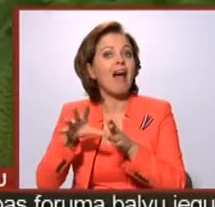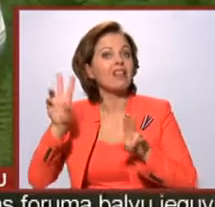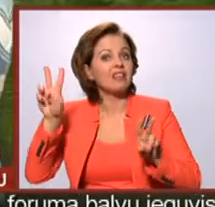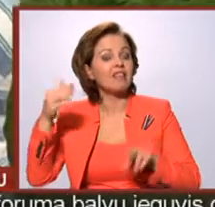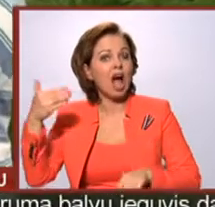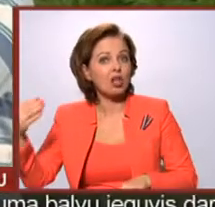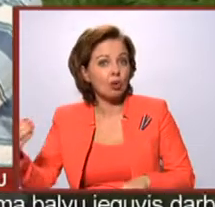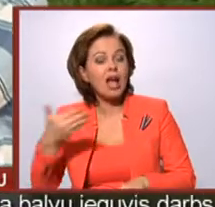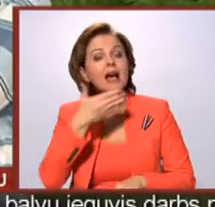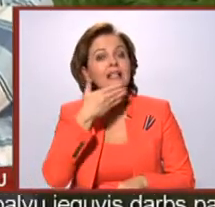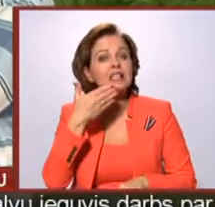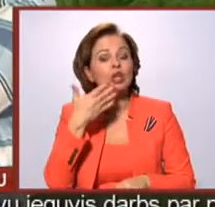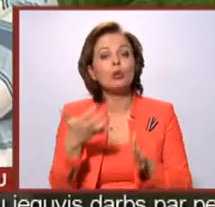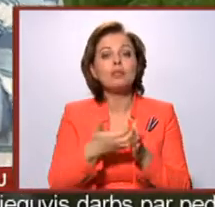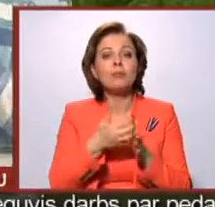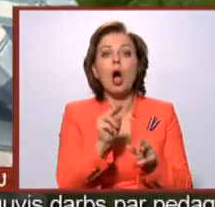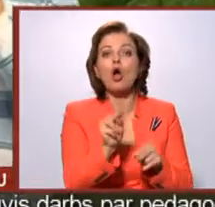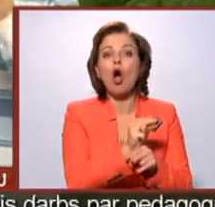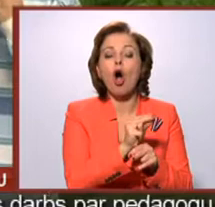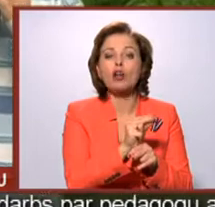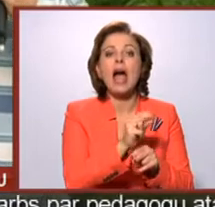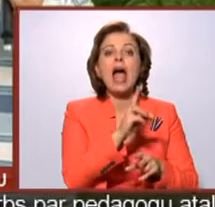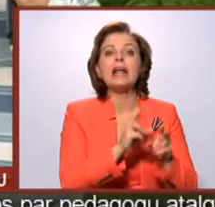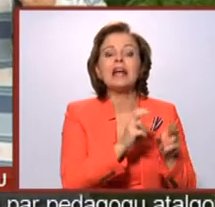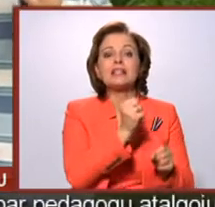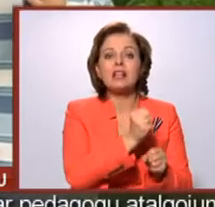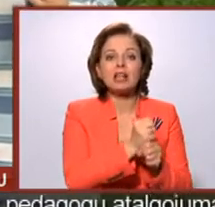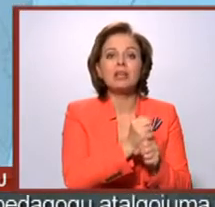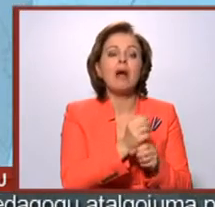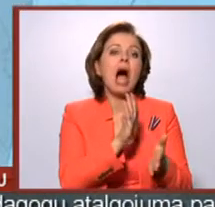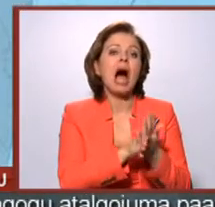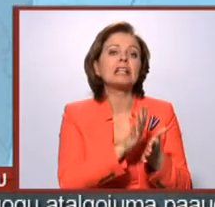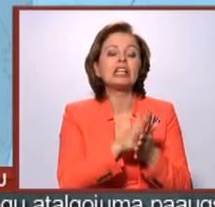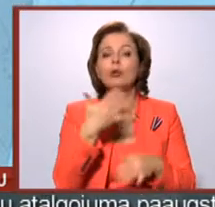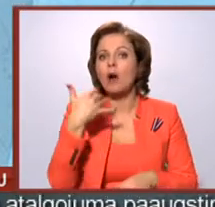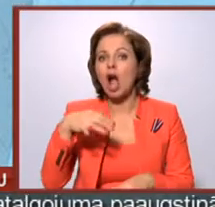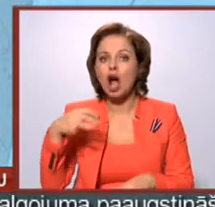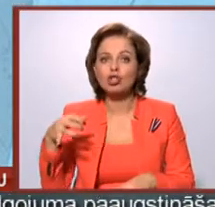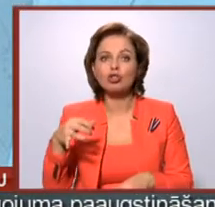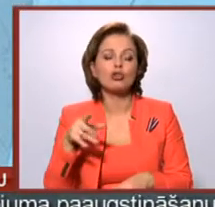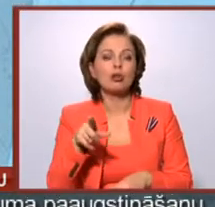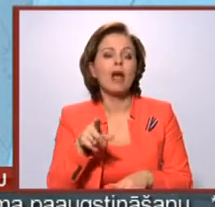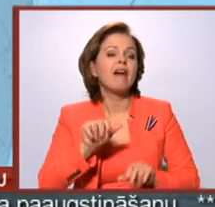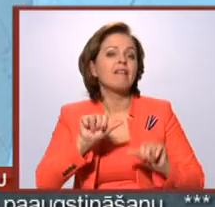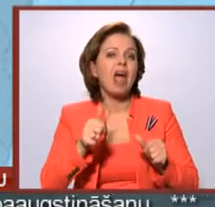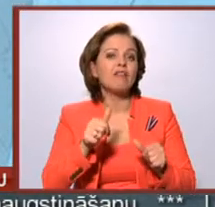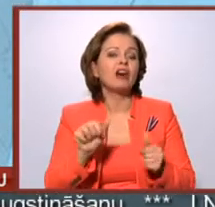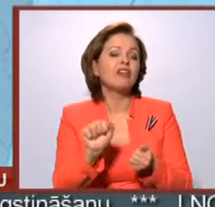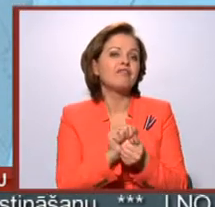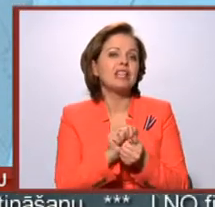savukārt siltums tiks izmantots koģenerācijas stacijas darbībai un atkritumu karsēšanai, lai tajos neveidotos videi kaitīgas